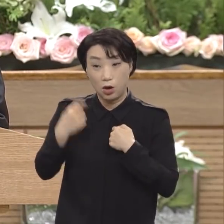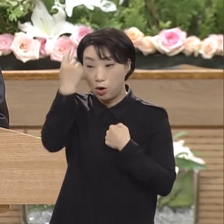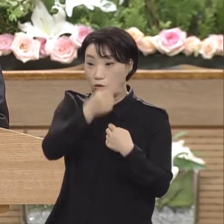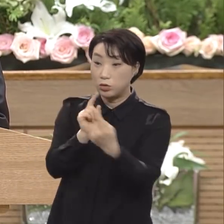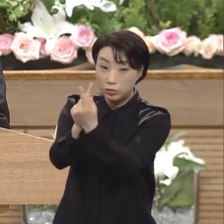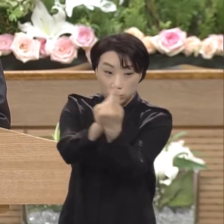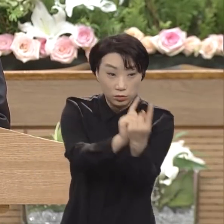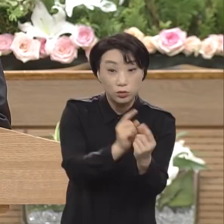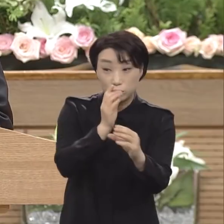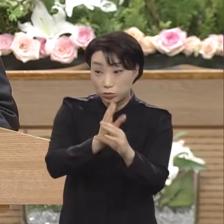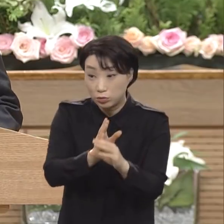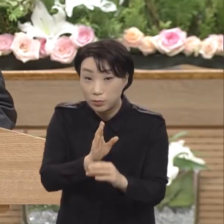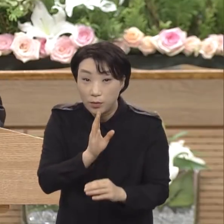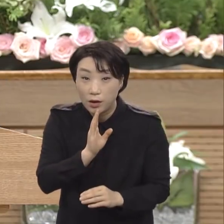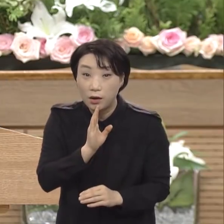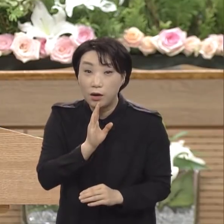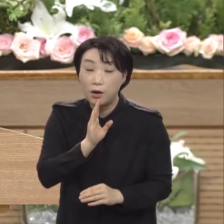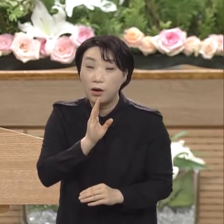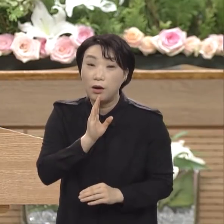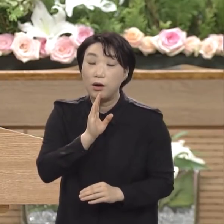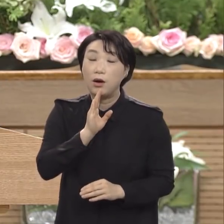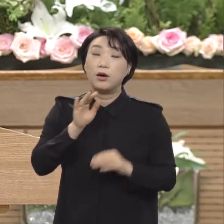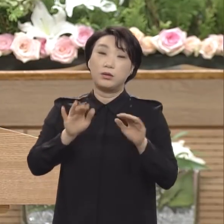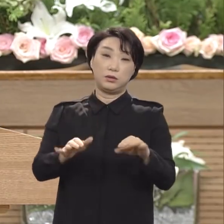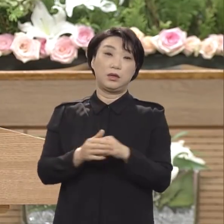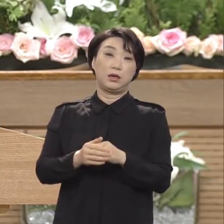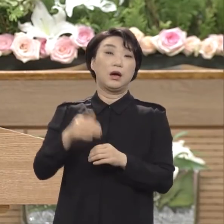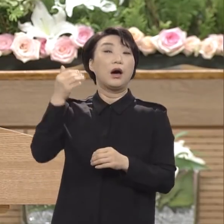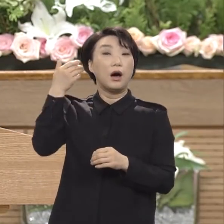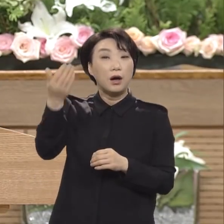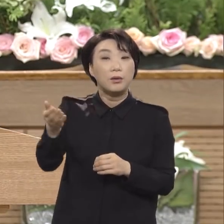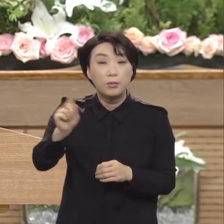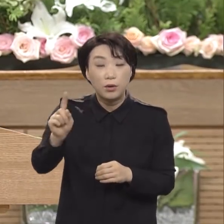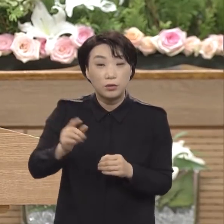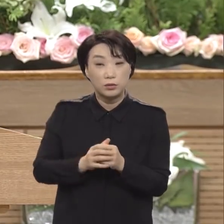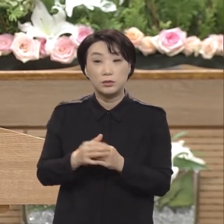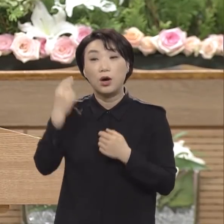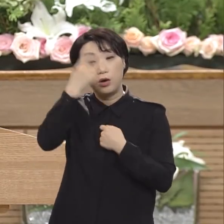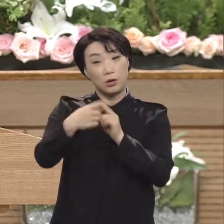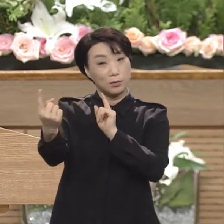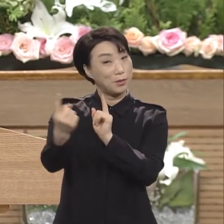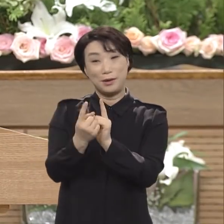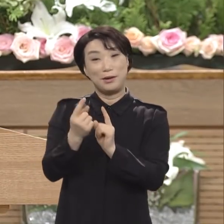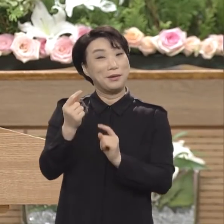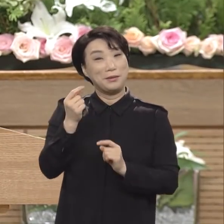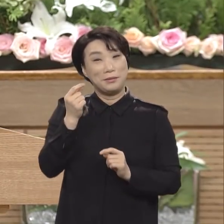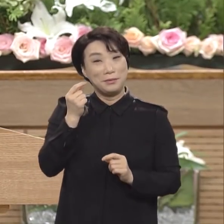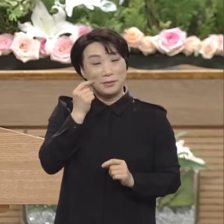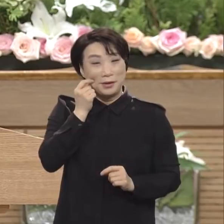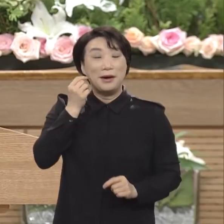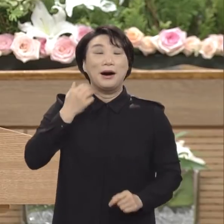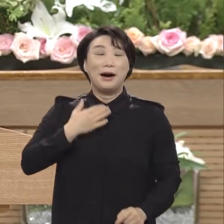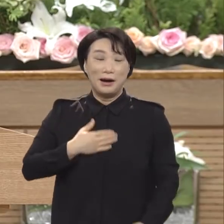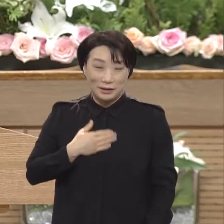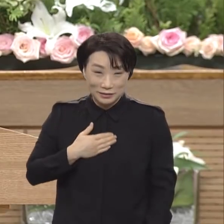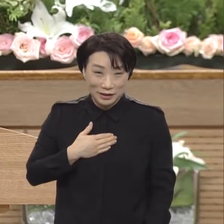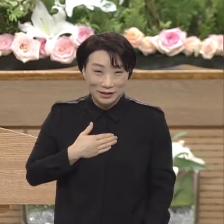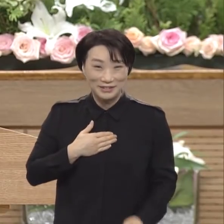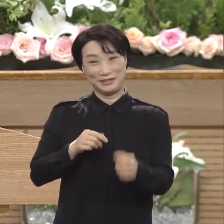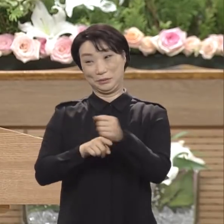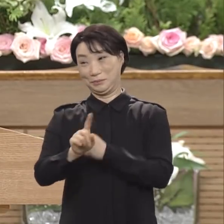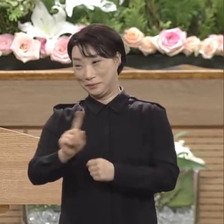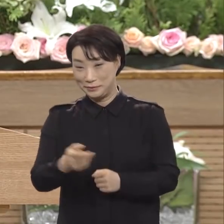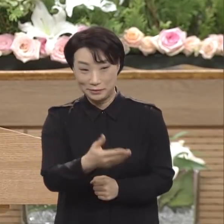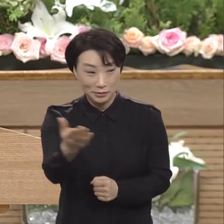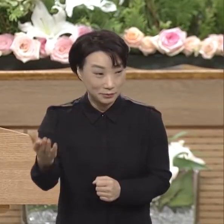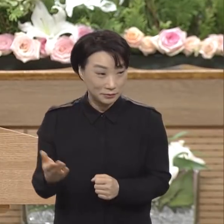내 얼굴을 다시 보지 못할 줄을 아노라. 이게 무슨